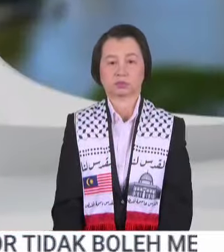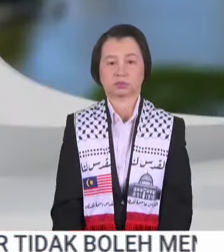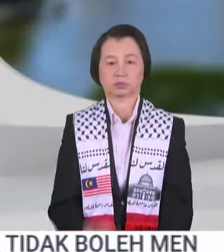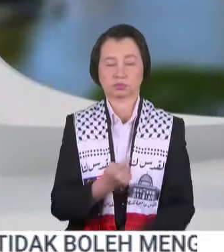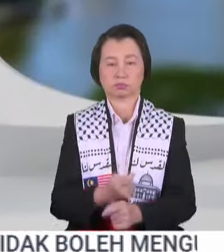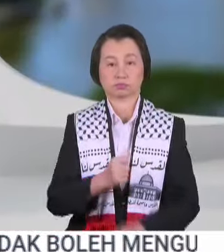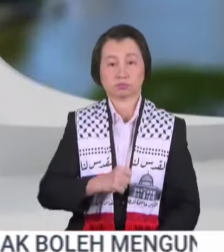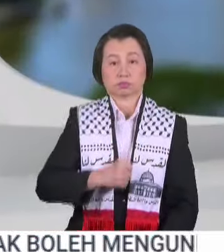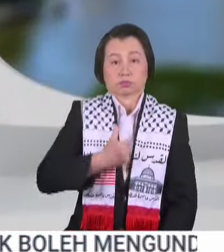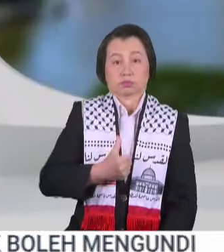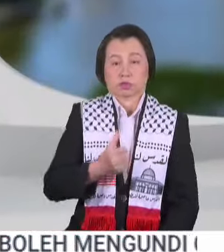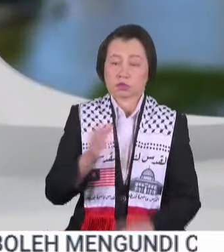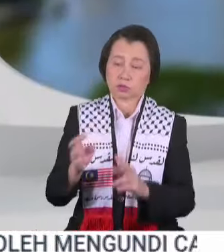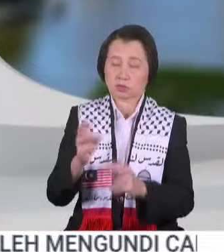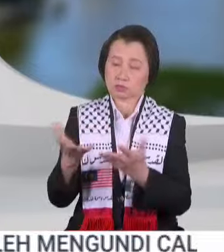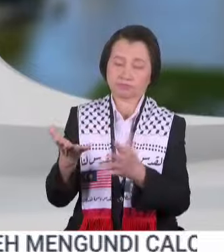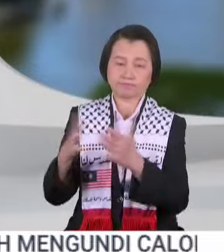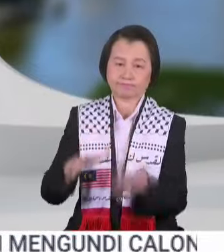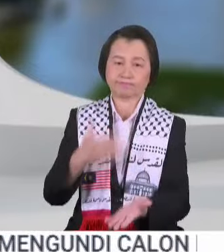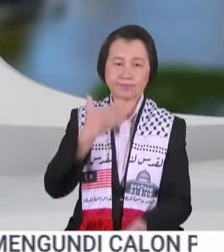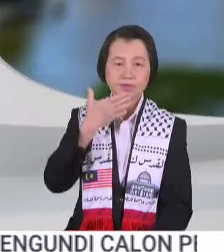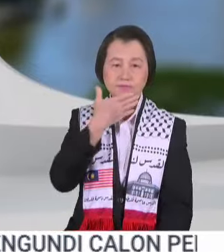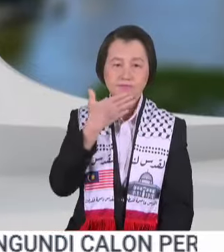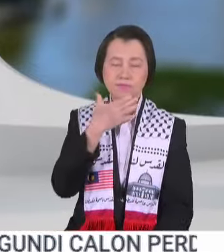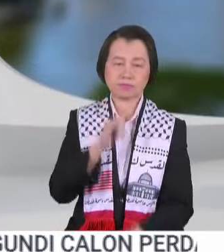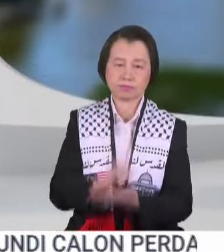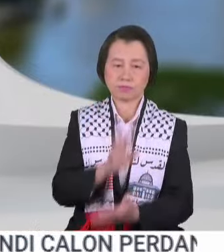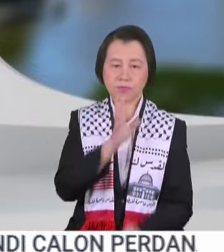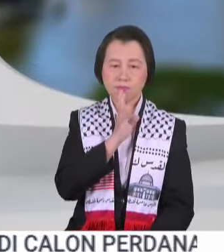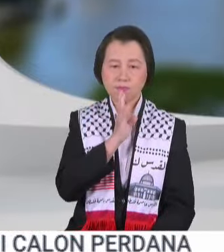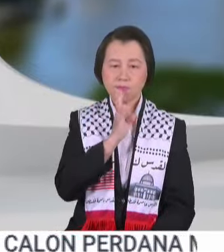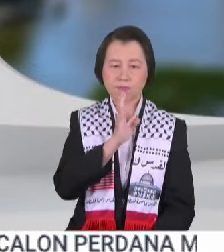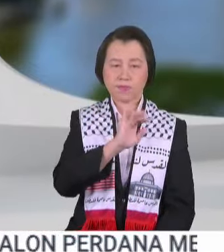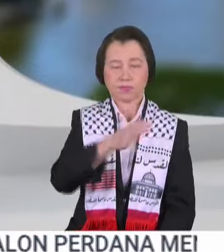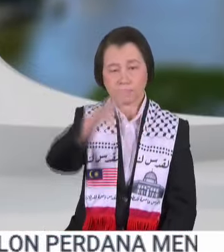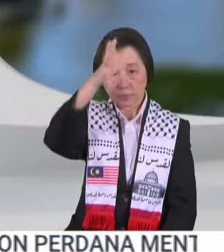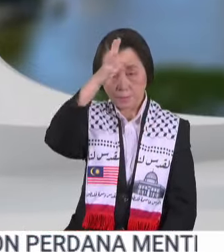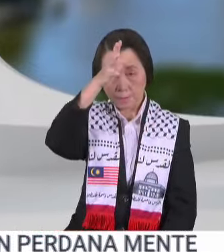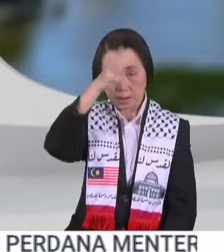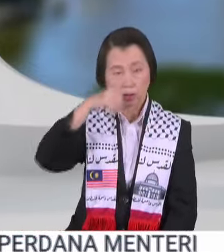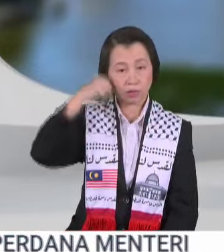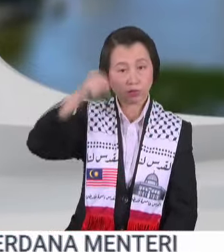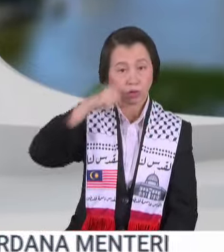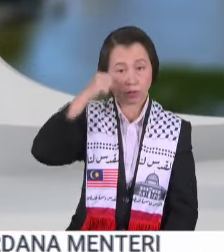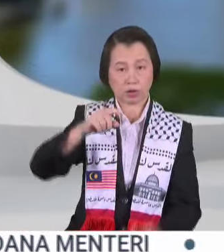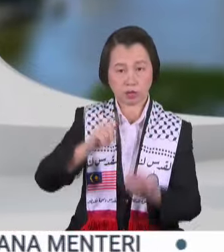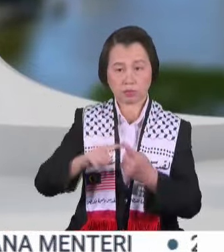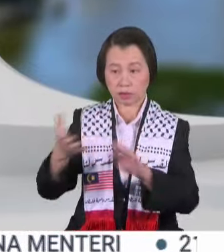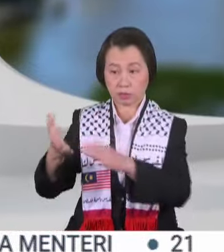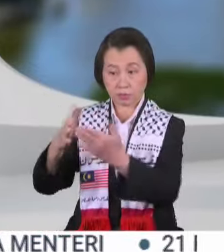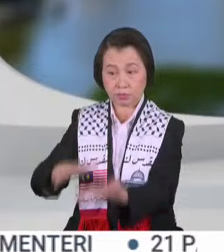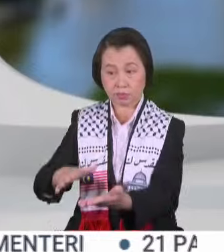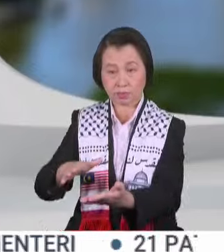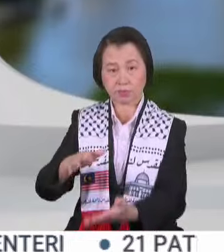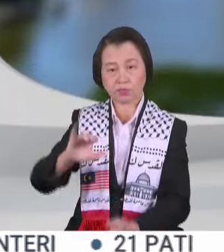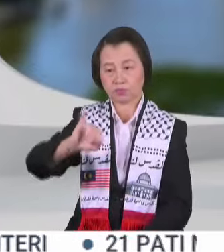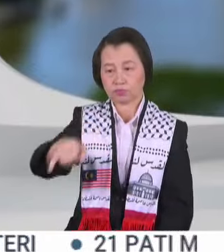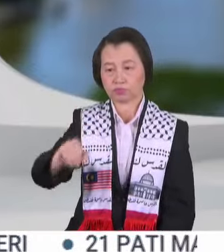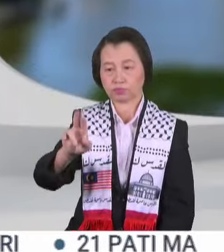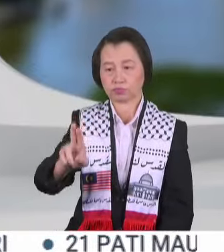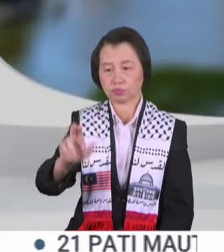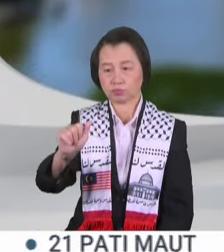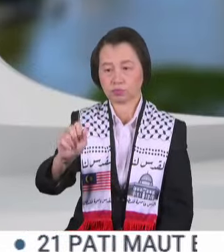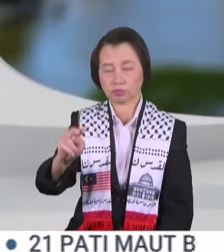Tetap berbangga walau terkorban di usia muda, itu luahan Johnny Mai, bapa saudara kepada laskar kanan JJM